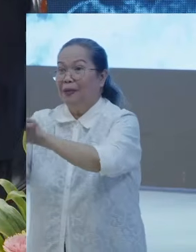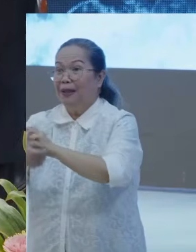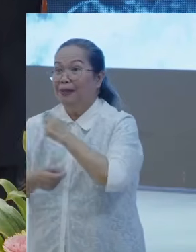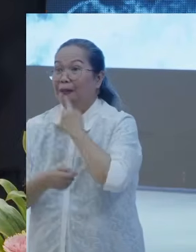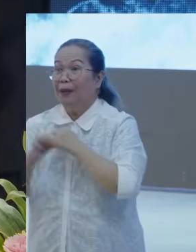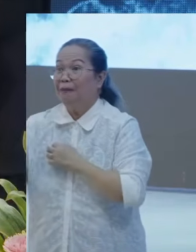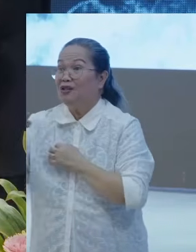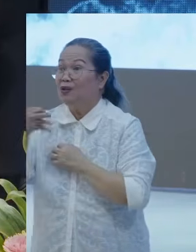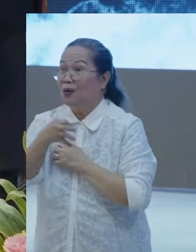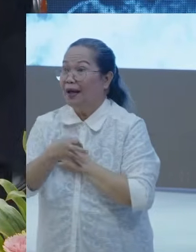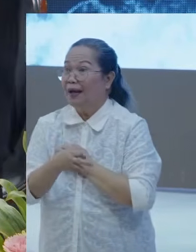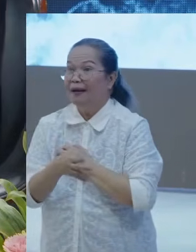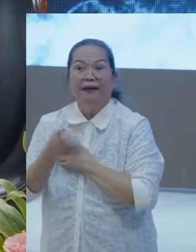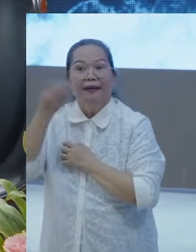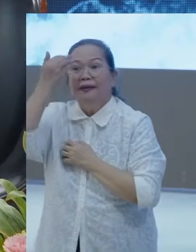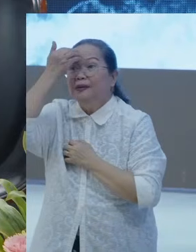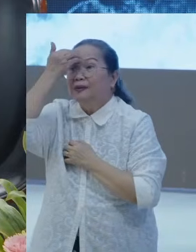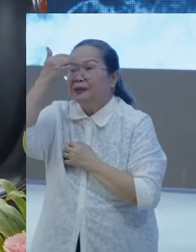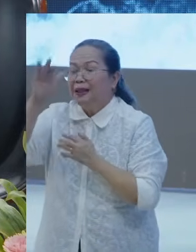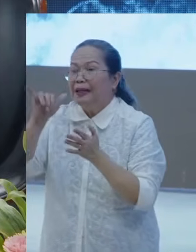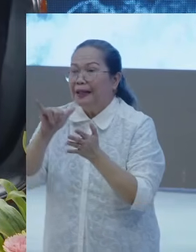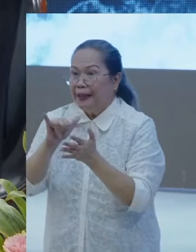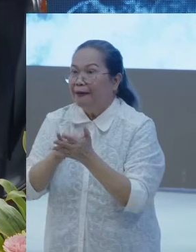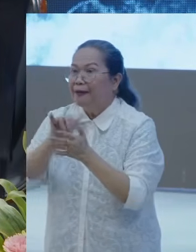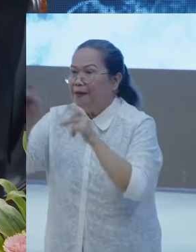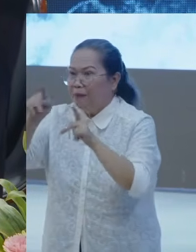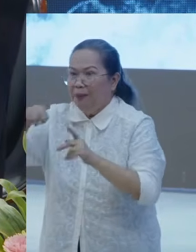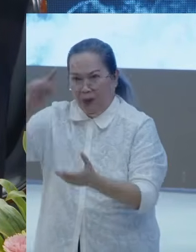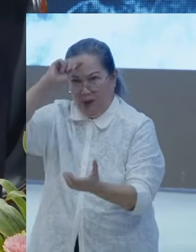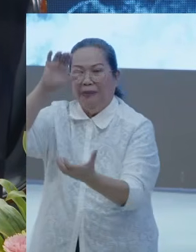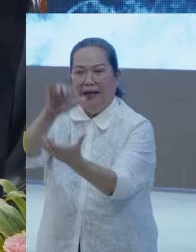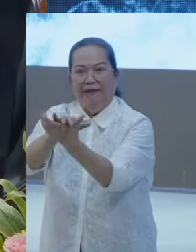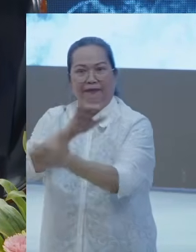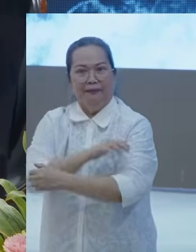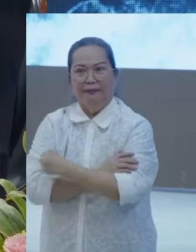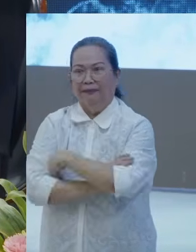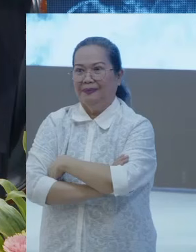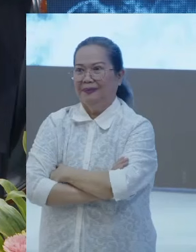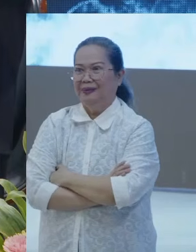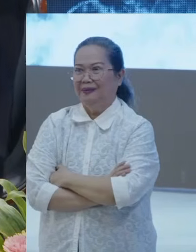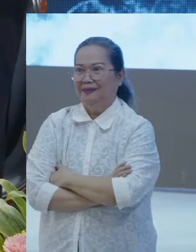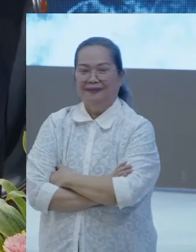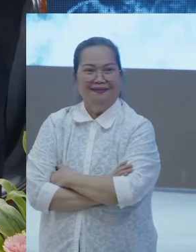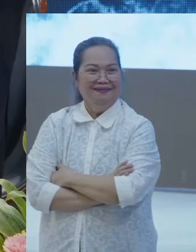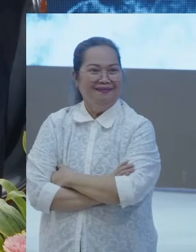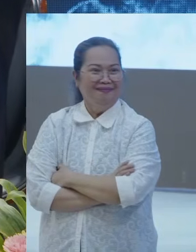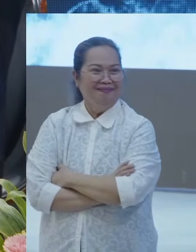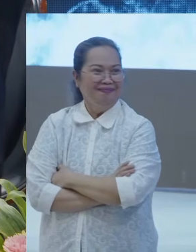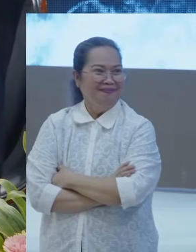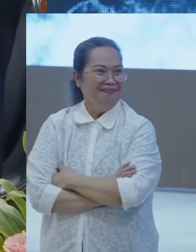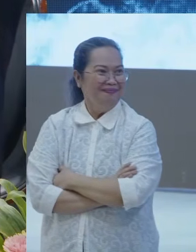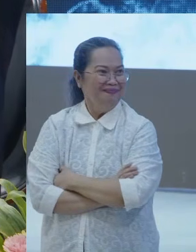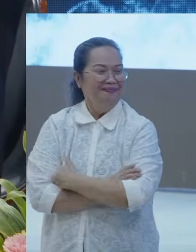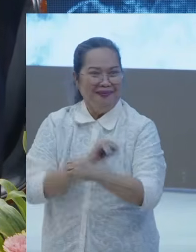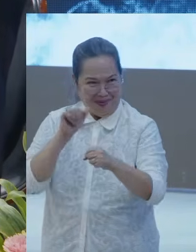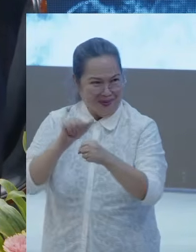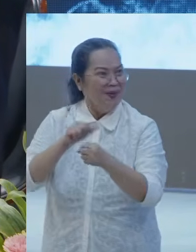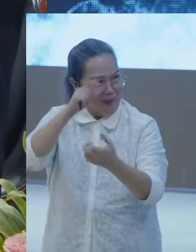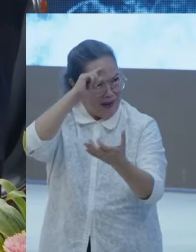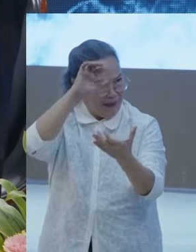Hindi niya alam na maniniwala sila. Unlikely to believe, pero sila ay